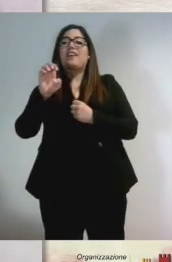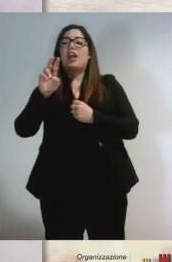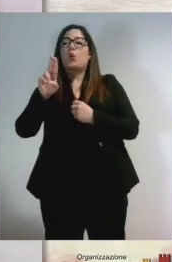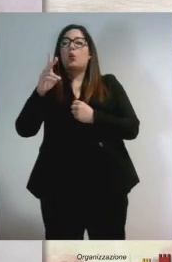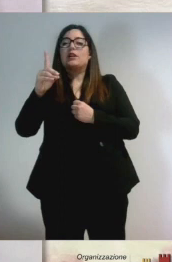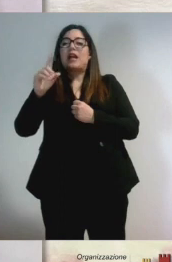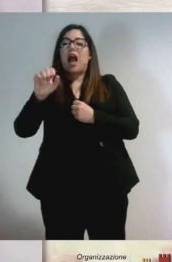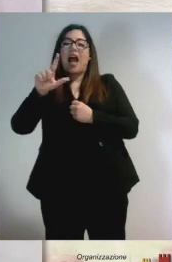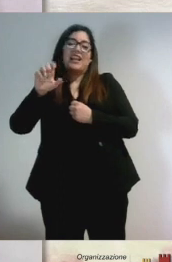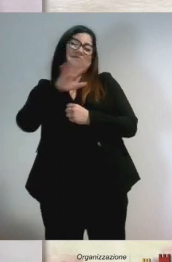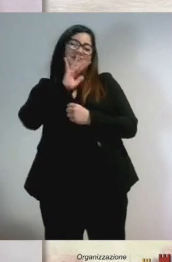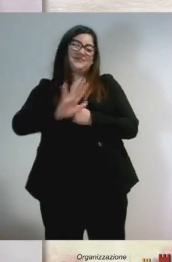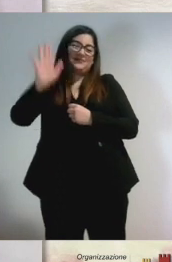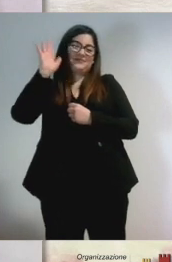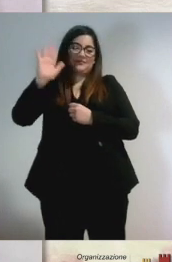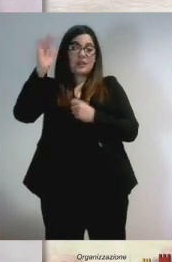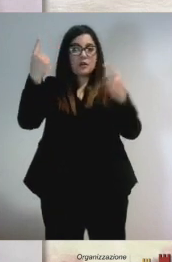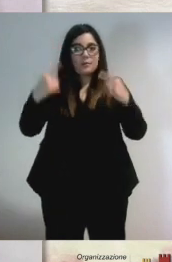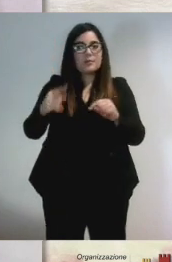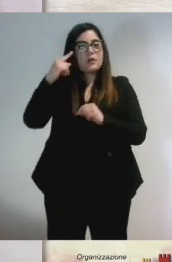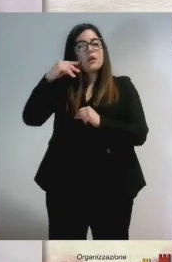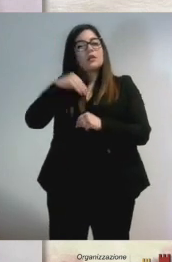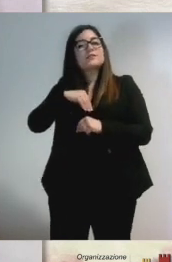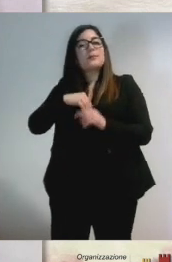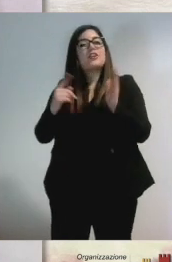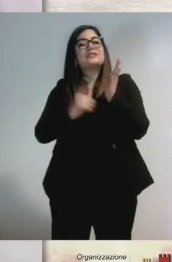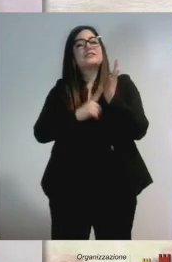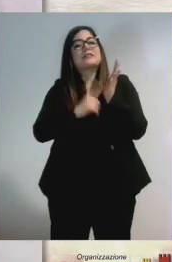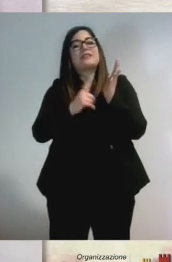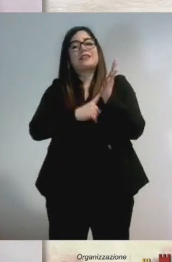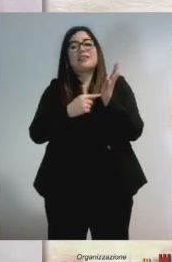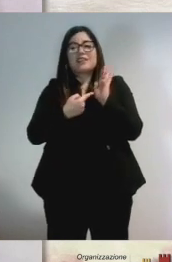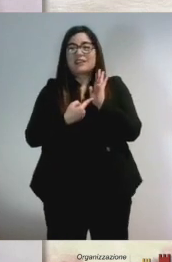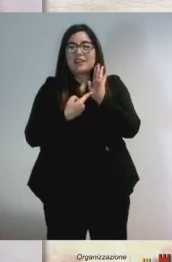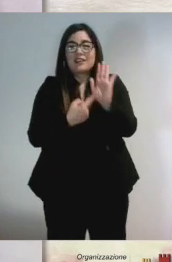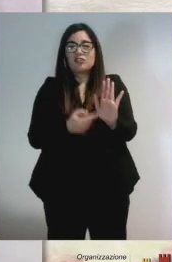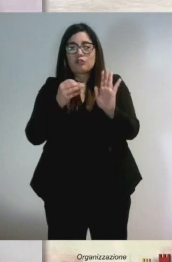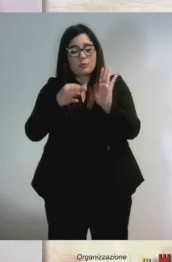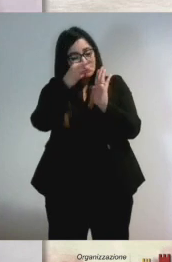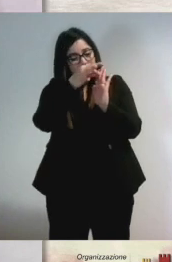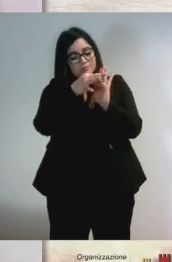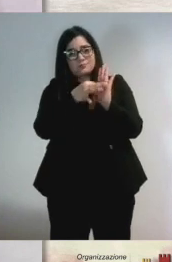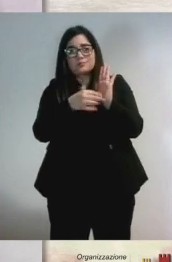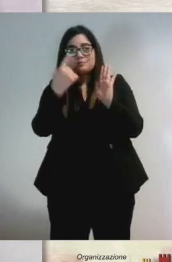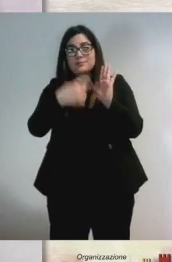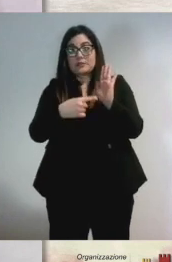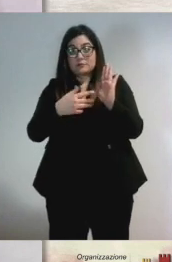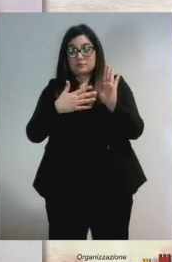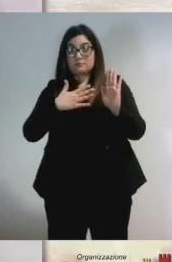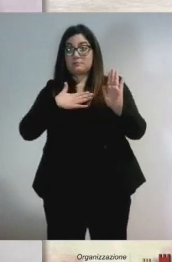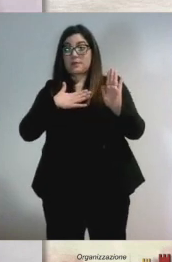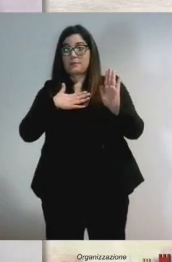consapevolezza di nuovi diritti quelli indicati in quella che considero una sorta di